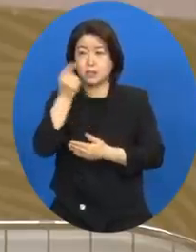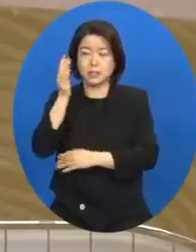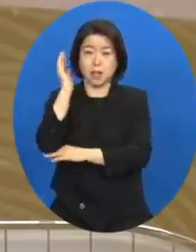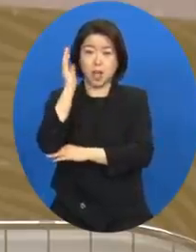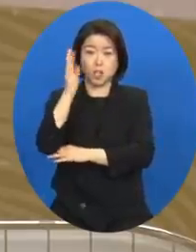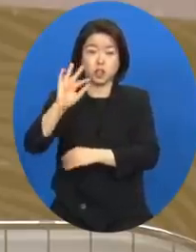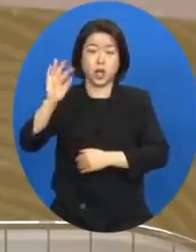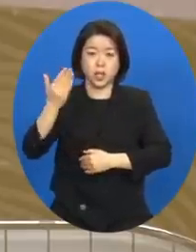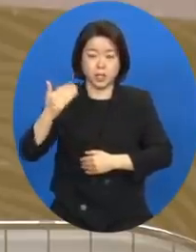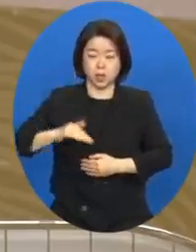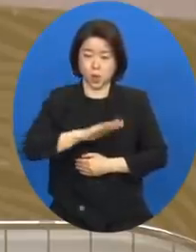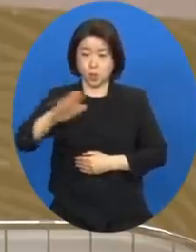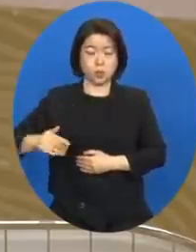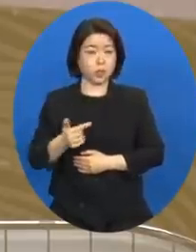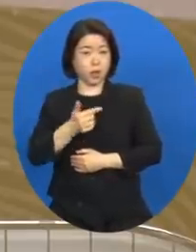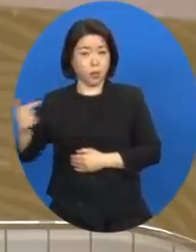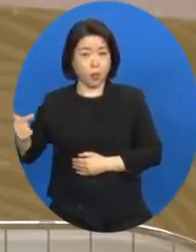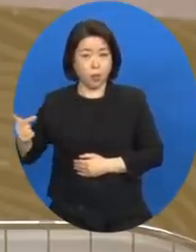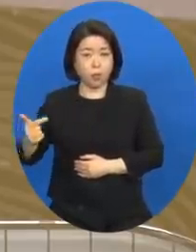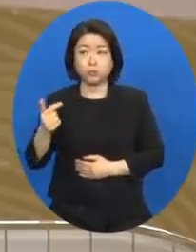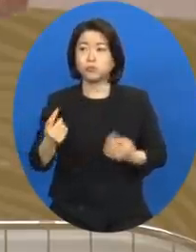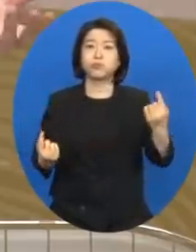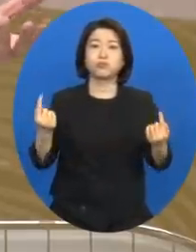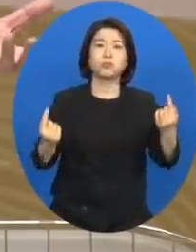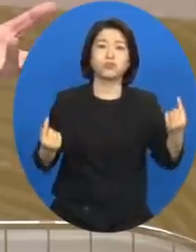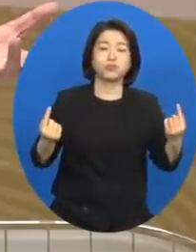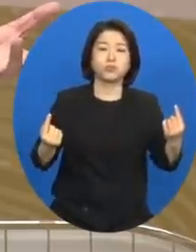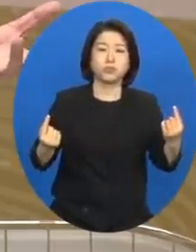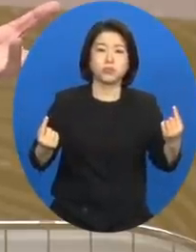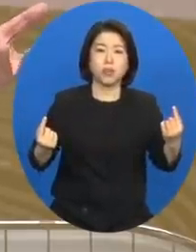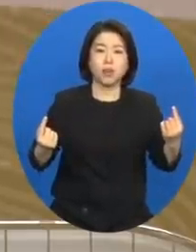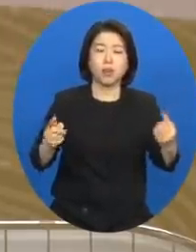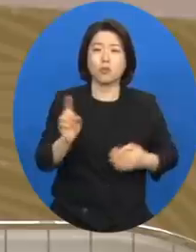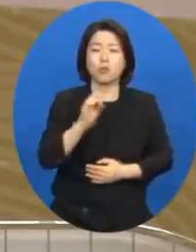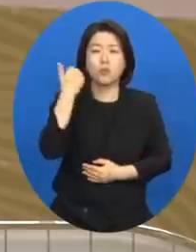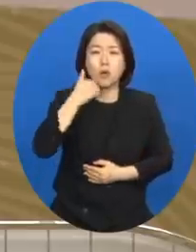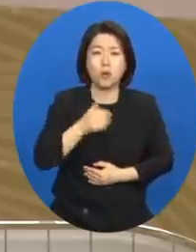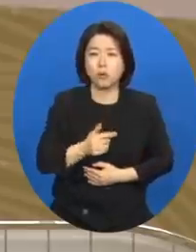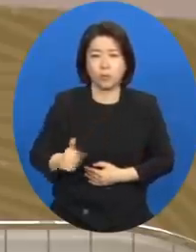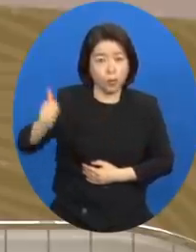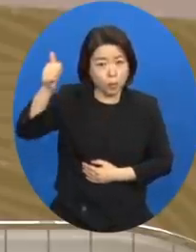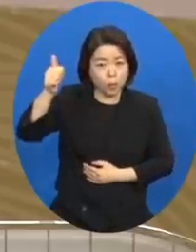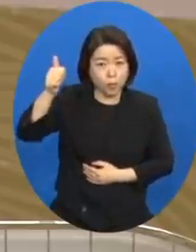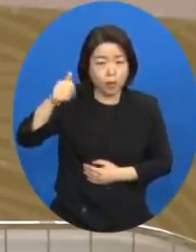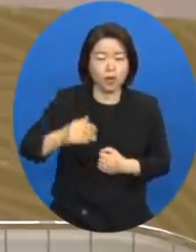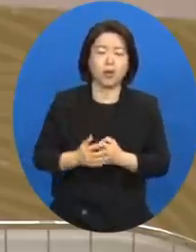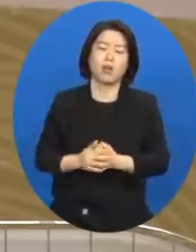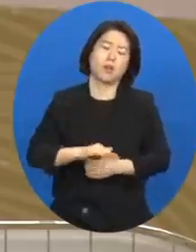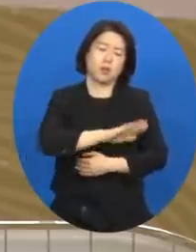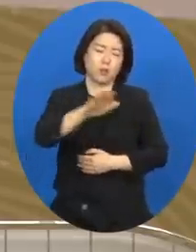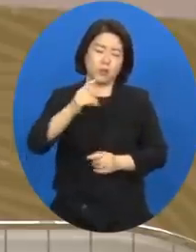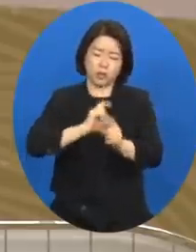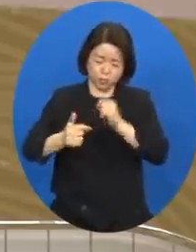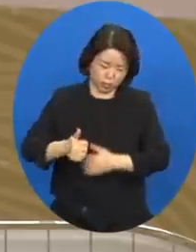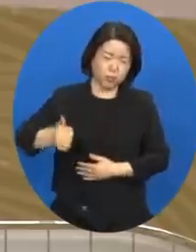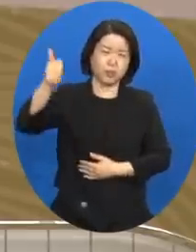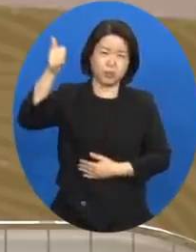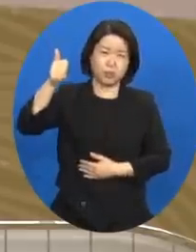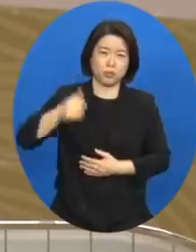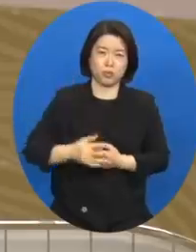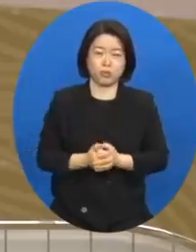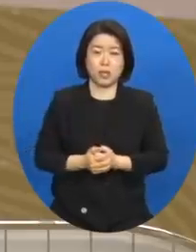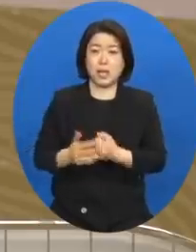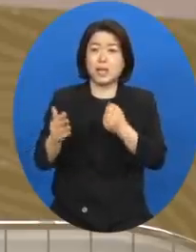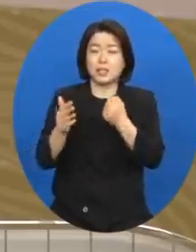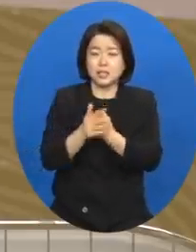되는 우리가 큽니까? 어느 쪽이 더 큽니까? 우리가 훨씬 크죠.